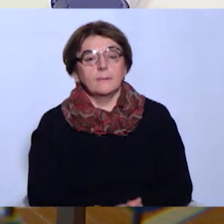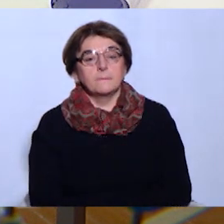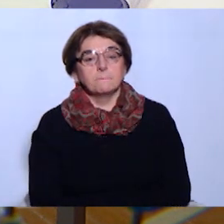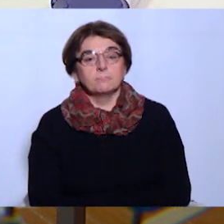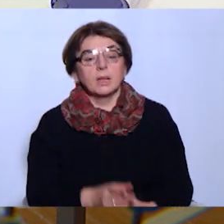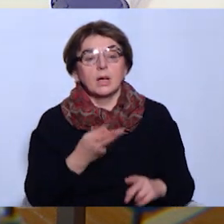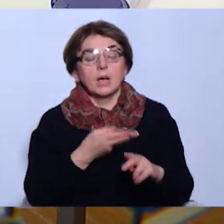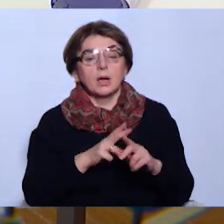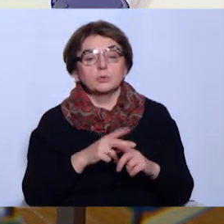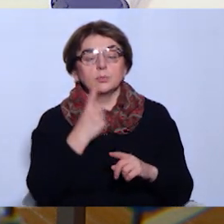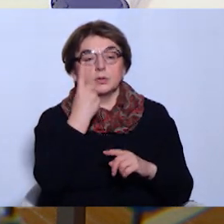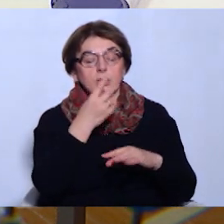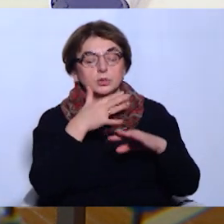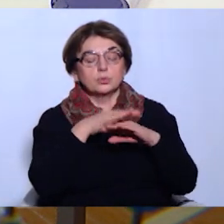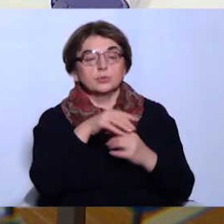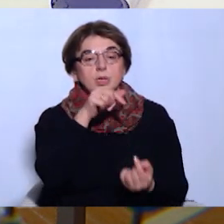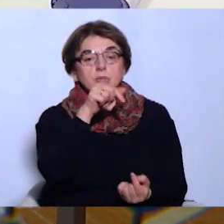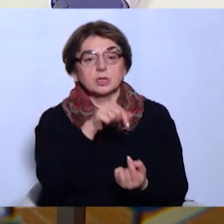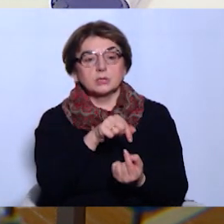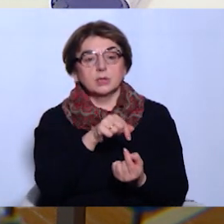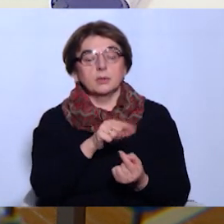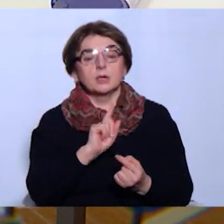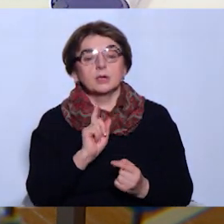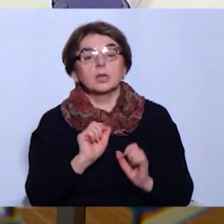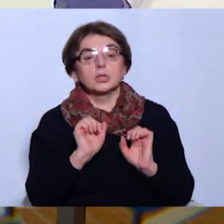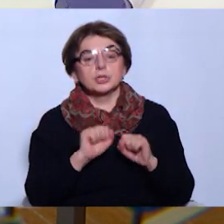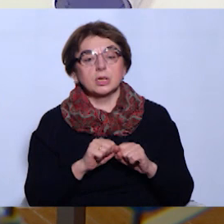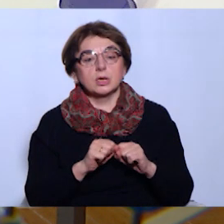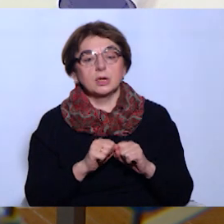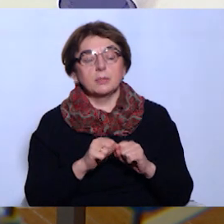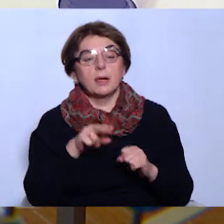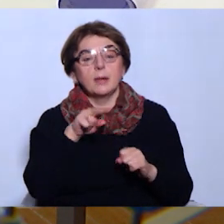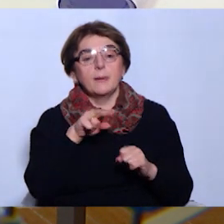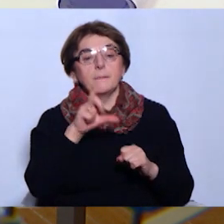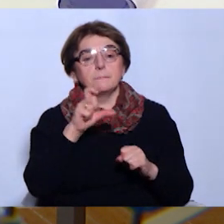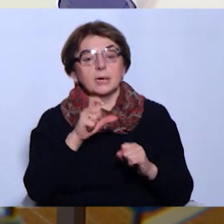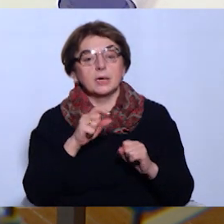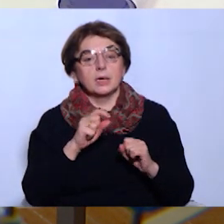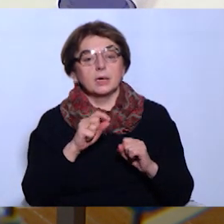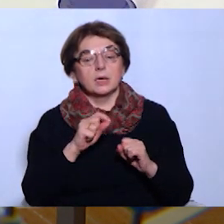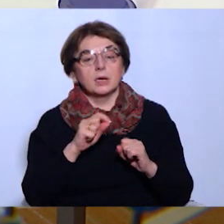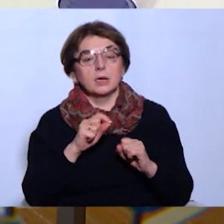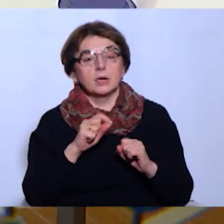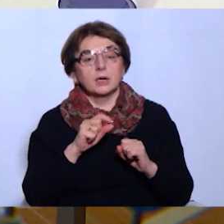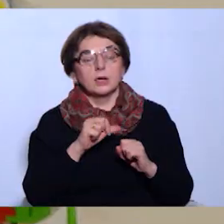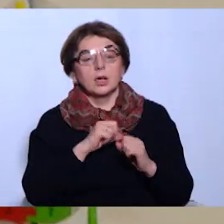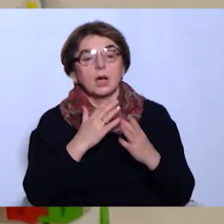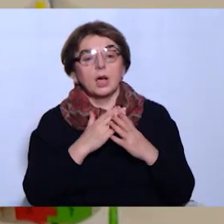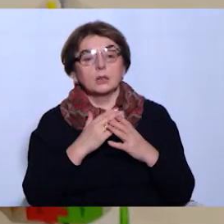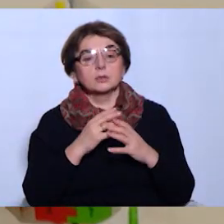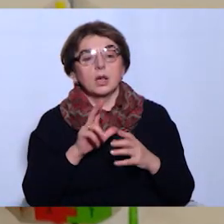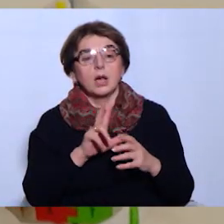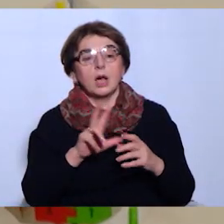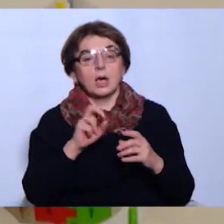ამიტომაც მას ერთი უჯრა შეესაბამება. რაც შეეხება P ორბიტალს, P ორბიტალს გააჩნია ეგრეთ წოდებული ჰანტელის, ანუ